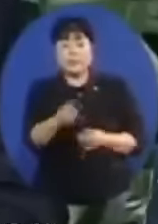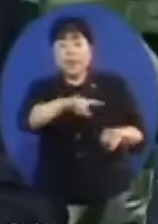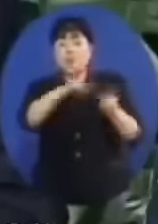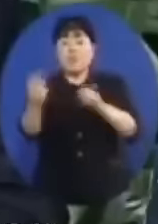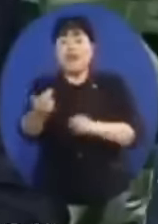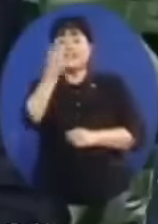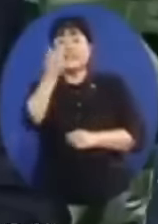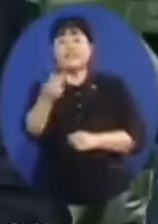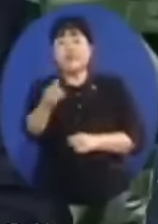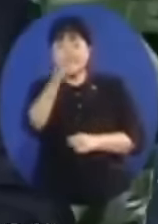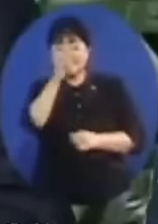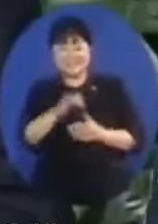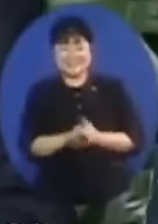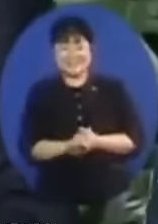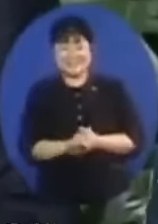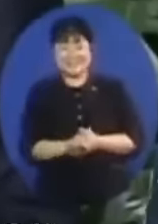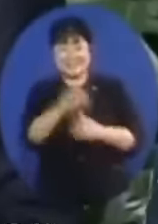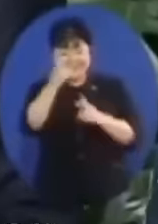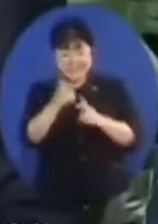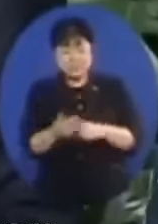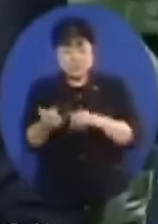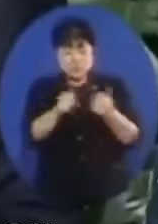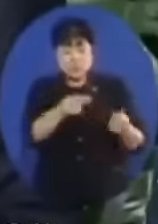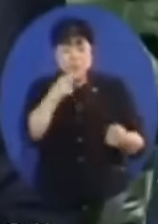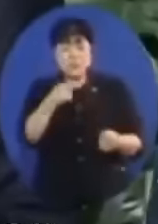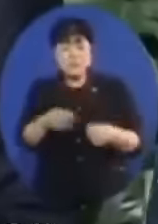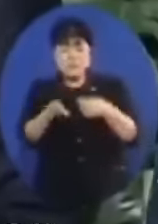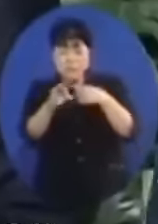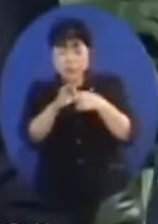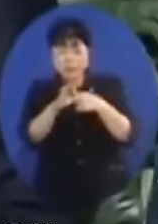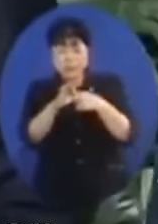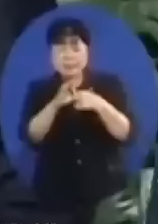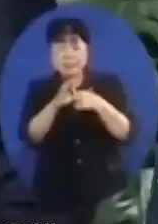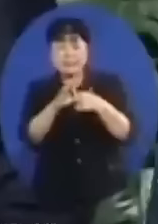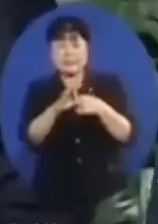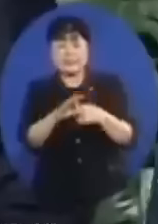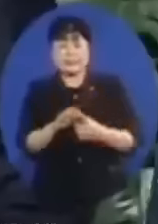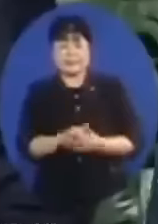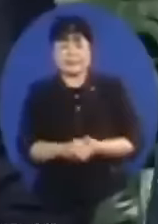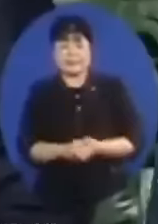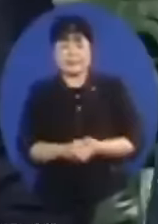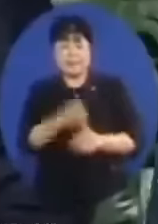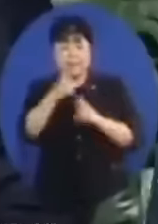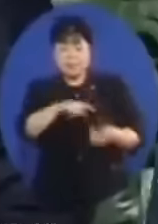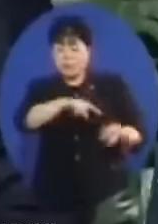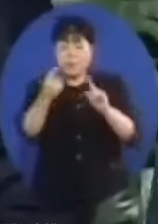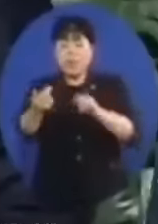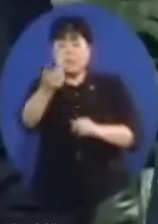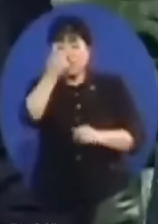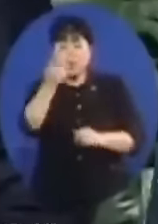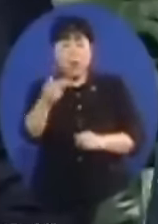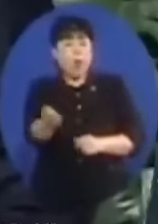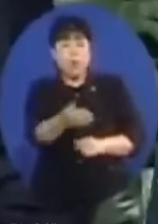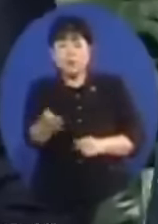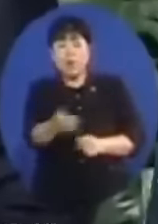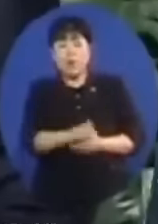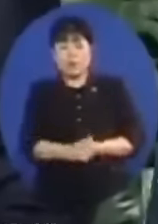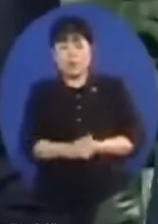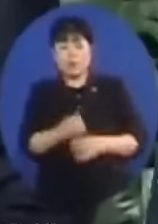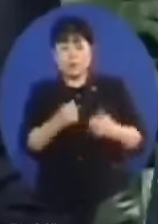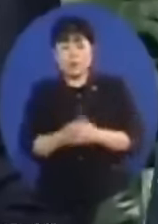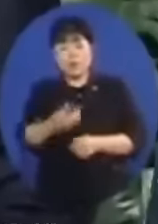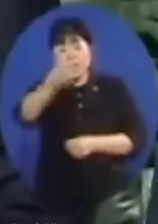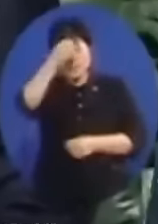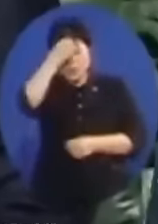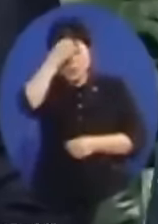부활의 생명이 있습니다. 예수님의 죽음이 없는 곳에는 예수님의 부활의 생명도 없습니다. 그러므로